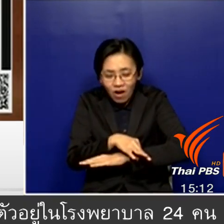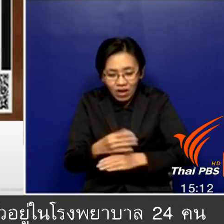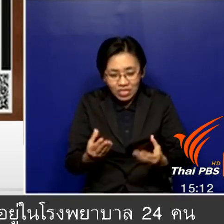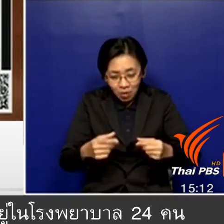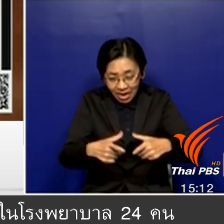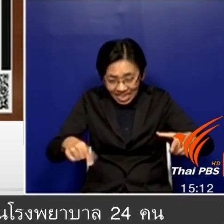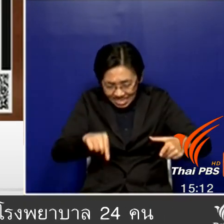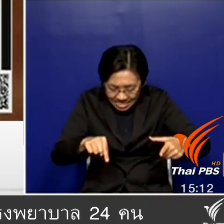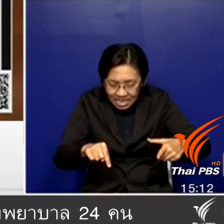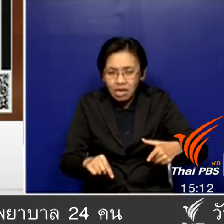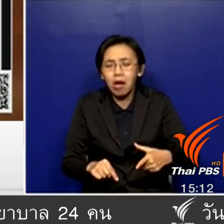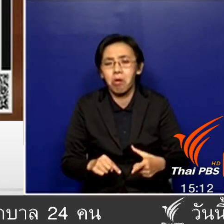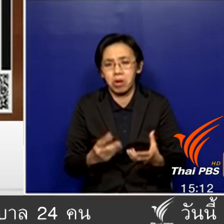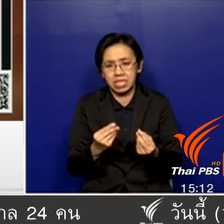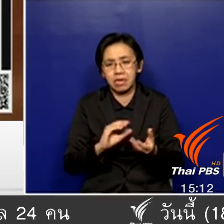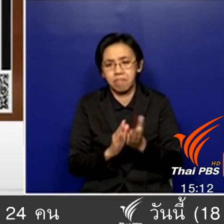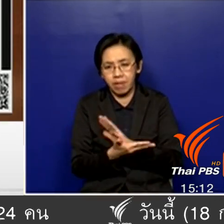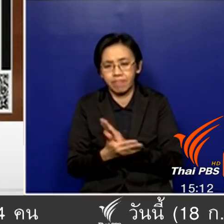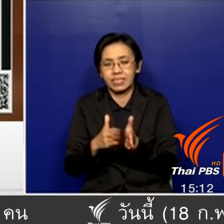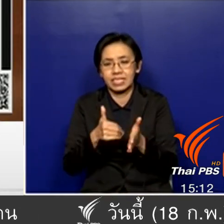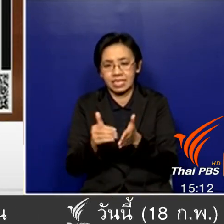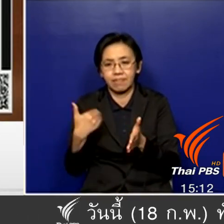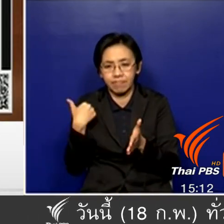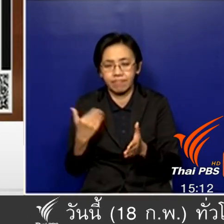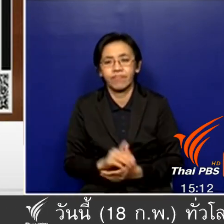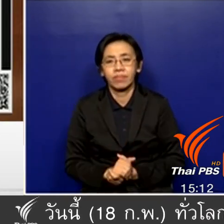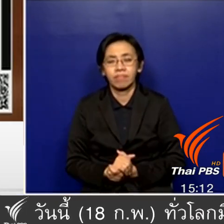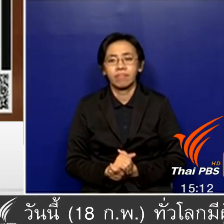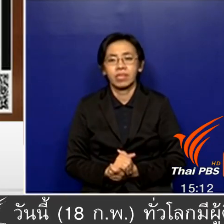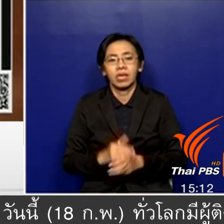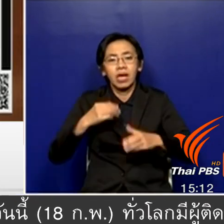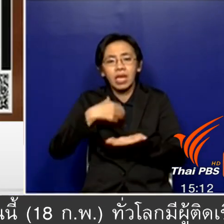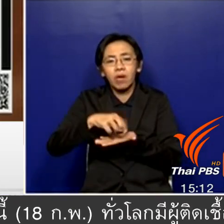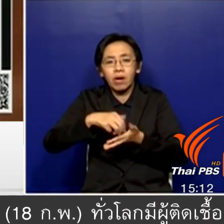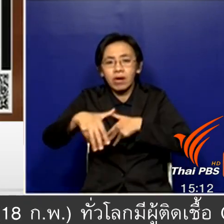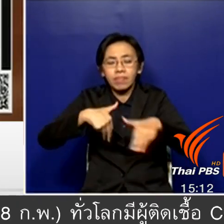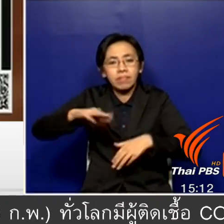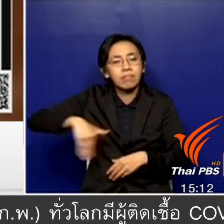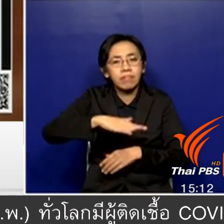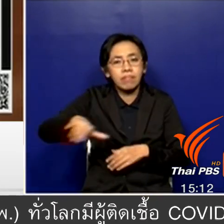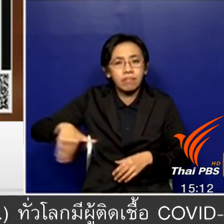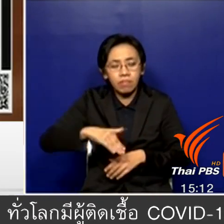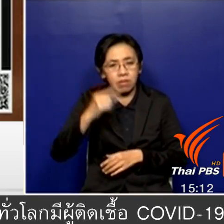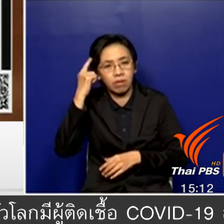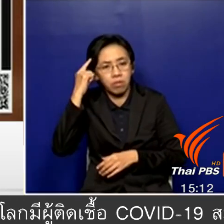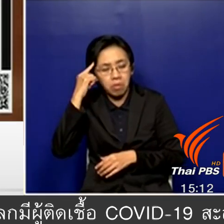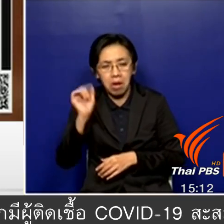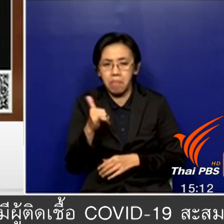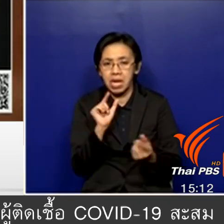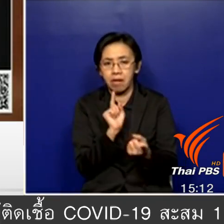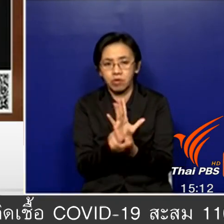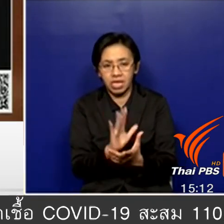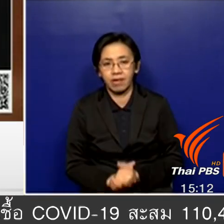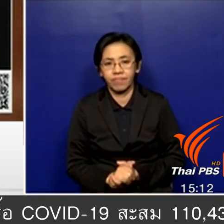ทานได้รู้จักซึท่านนาจะรู้จักดีอยู่แล้วแต่ว่าตองพูดเพื่อให้ประชาชนทรัฟงอยทางบ้านเพรอาไมรู้จกนะครั